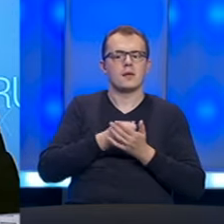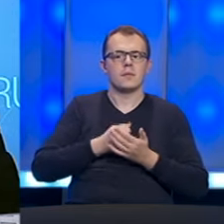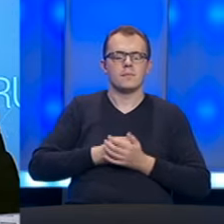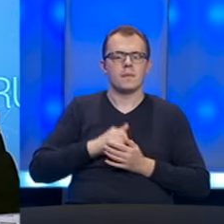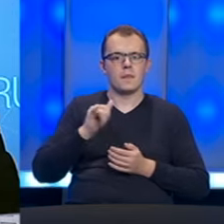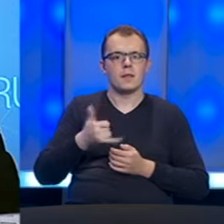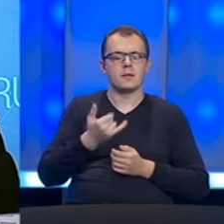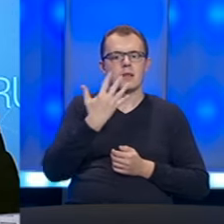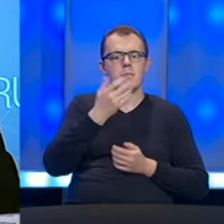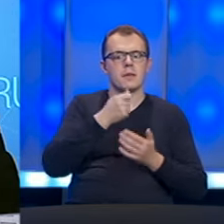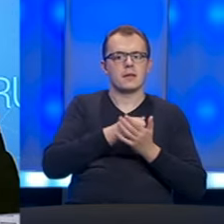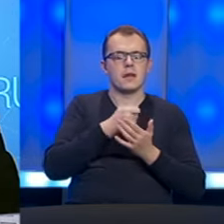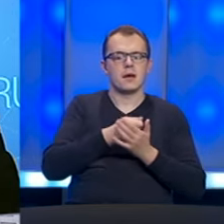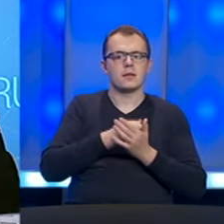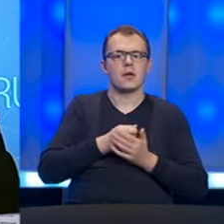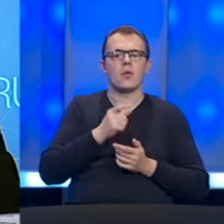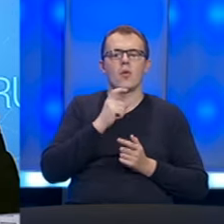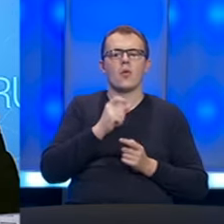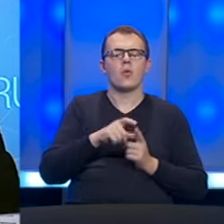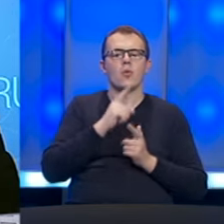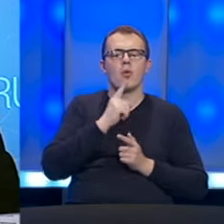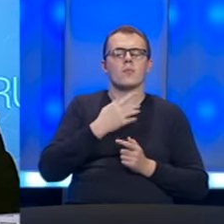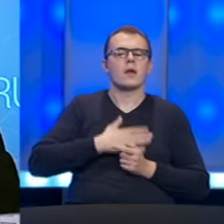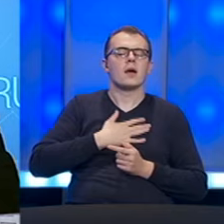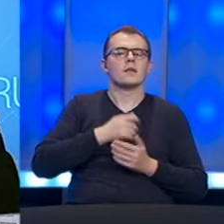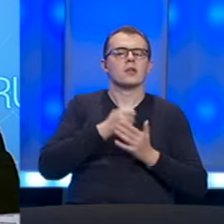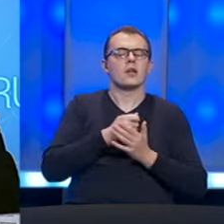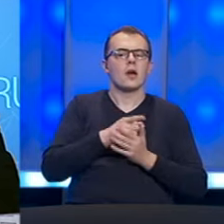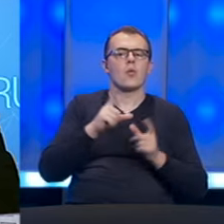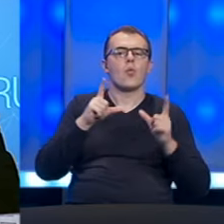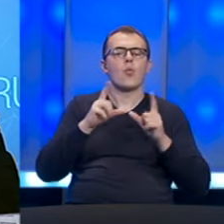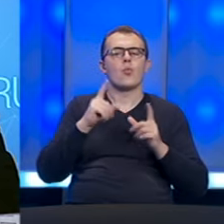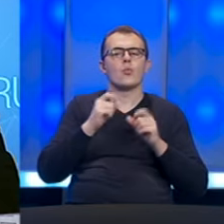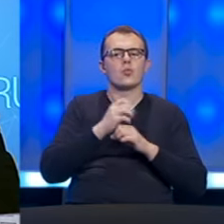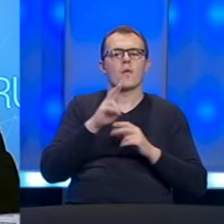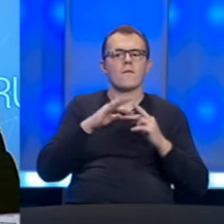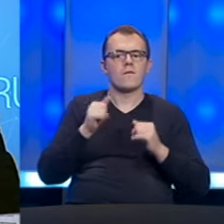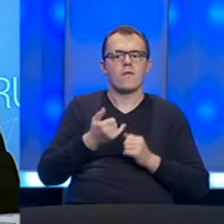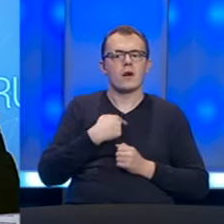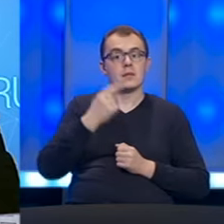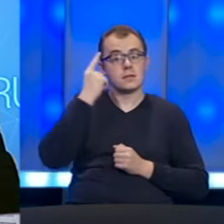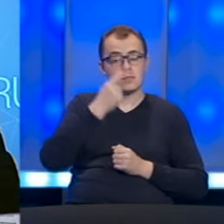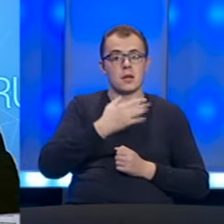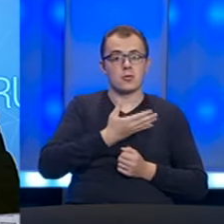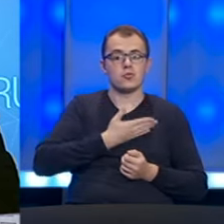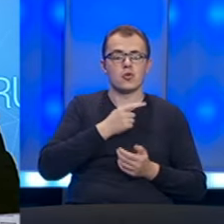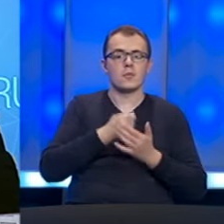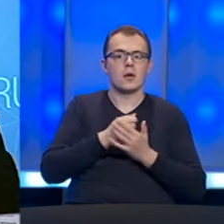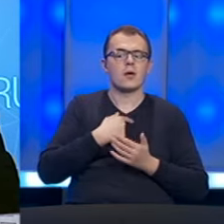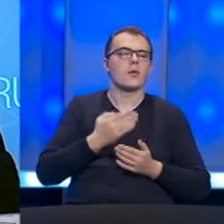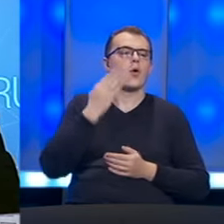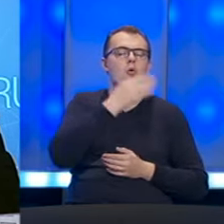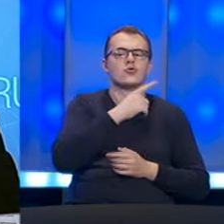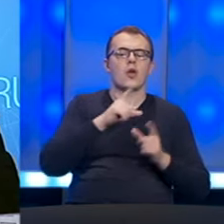Da, 5 nagrada, od kojih mi je najdraža nagrada u Urugvaju. Da sam znala da dobiti nagradu u Urugvaju, odšla bi u Urugvaju,